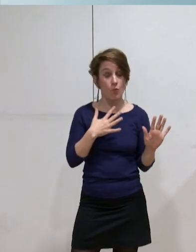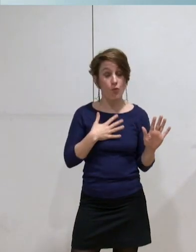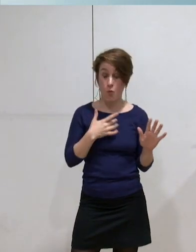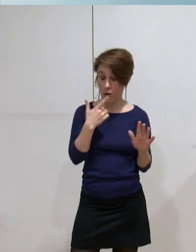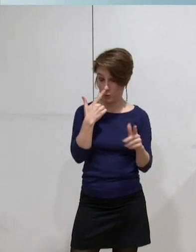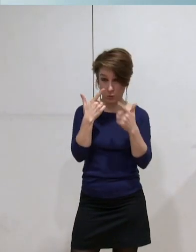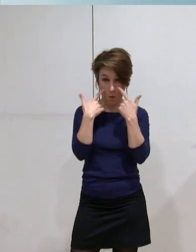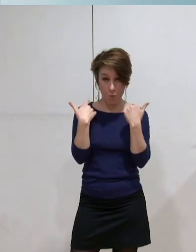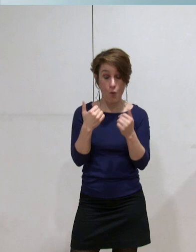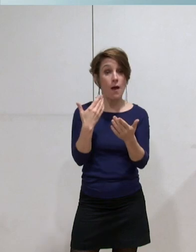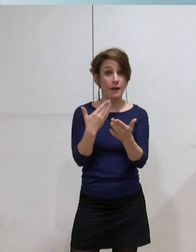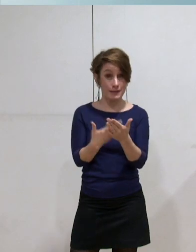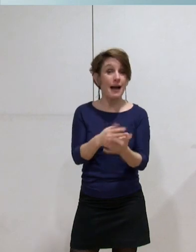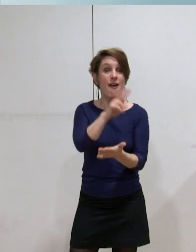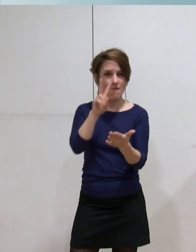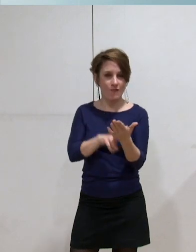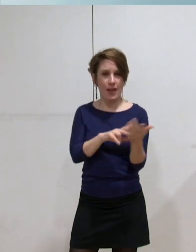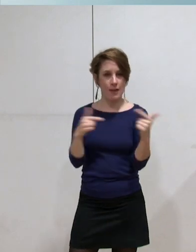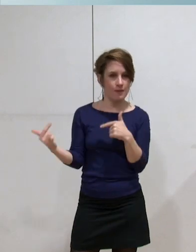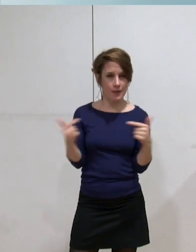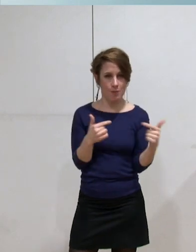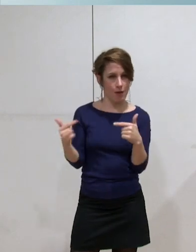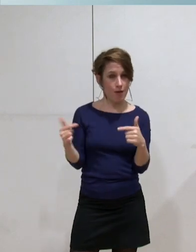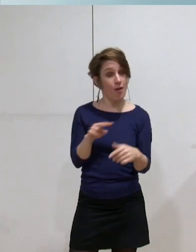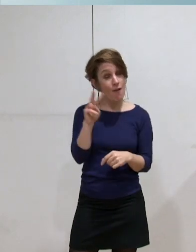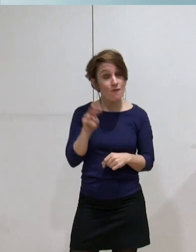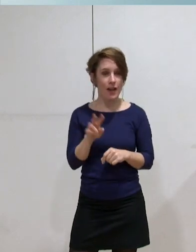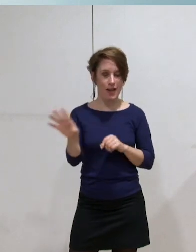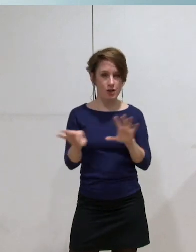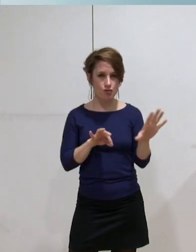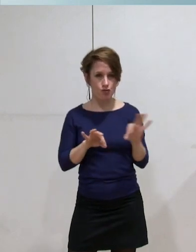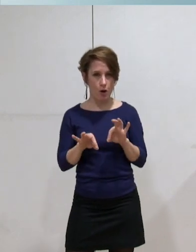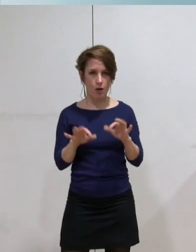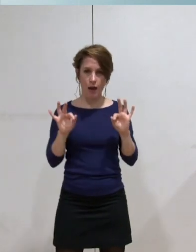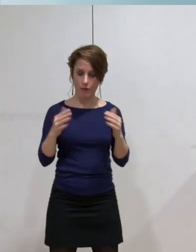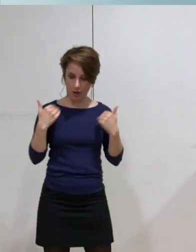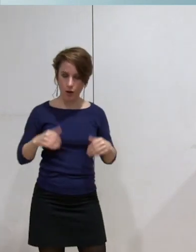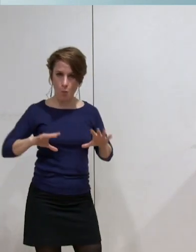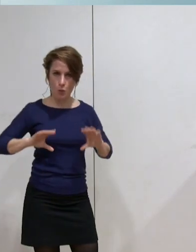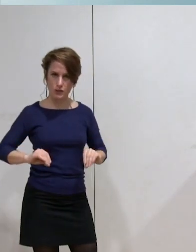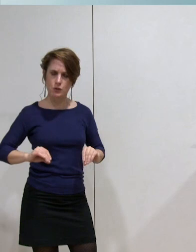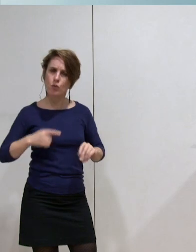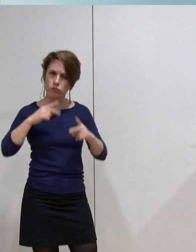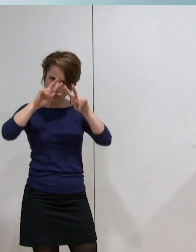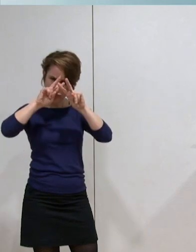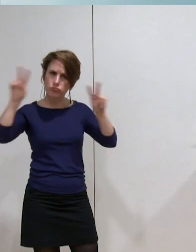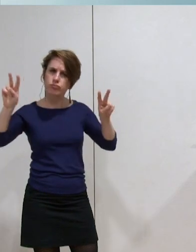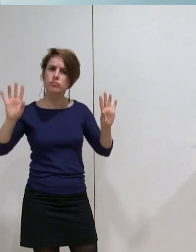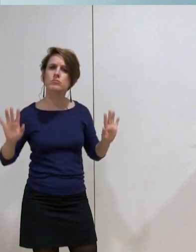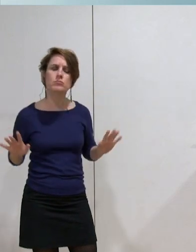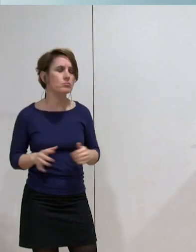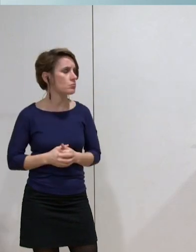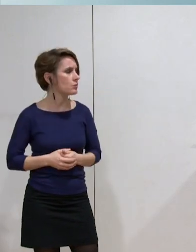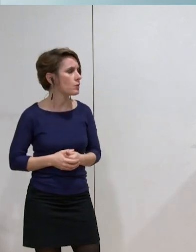débat et des vrais choix fondés sur un positionnement en effet assez sincère c'est vrai qu'on peut